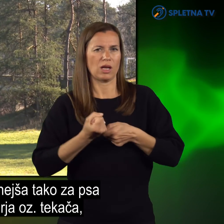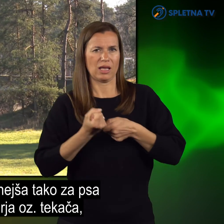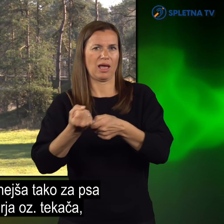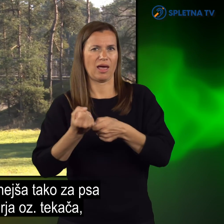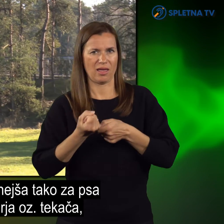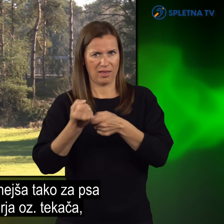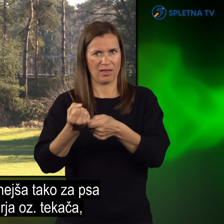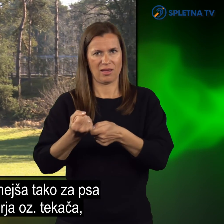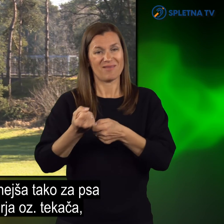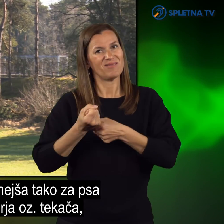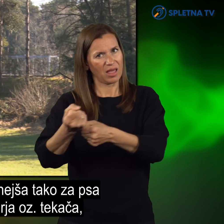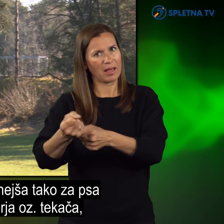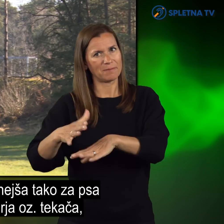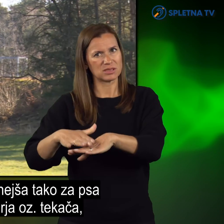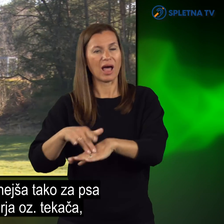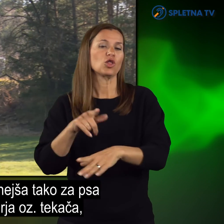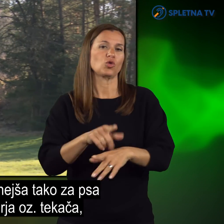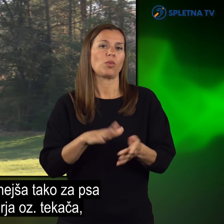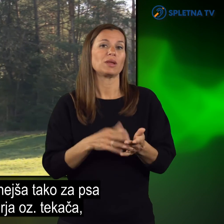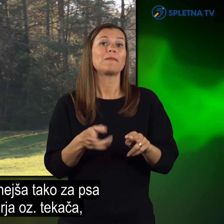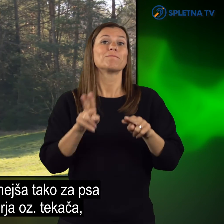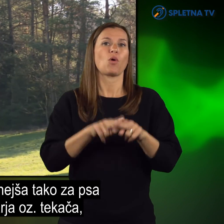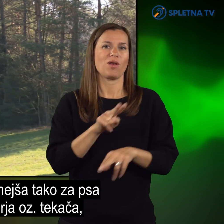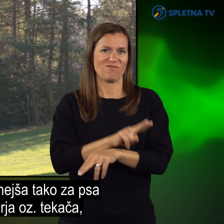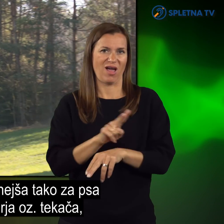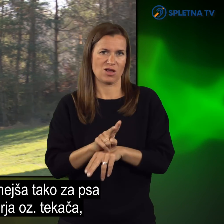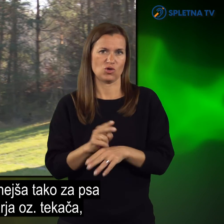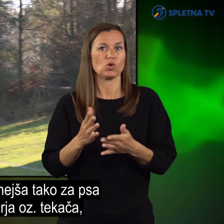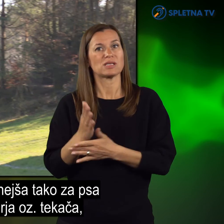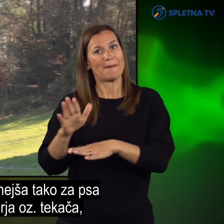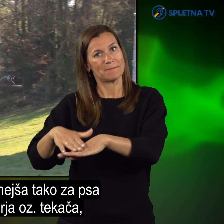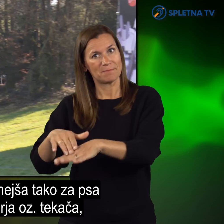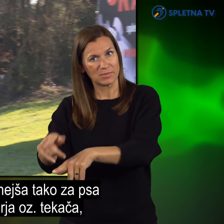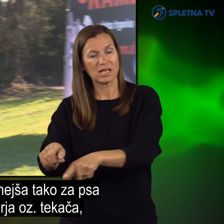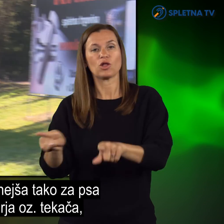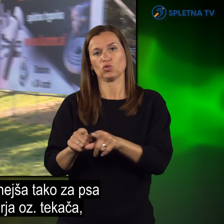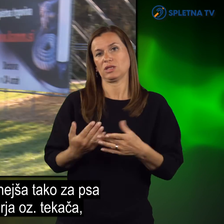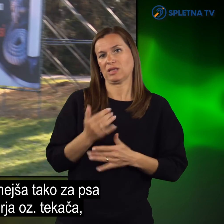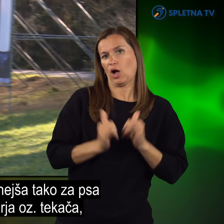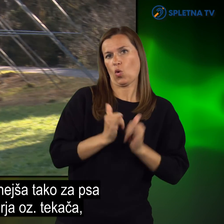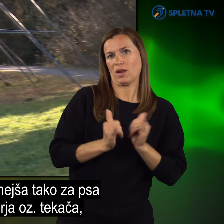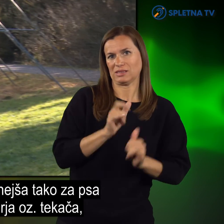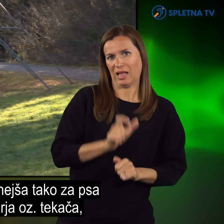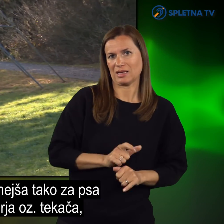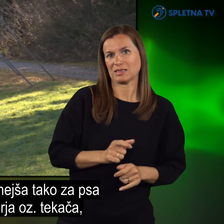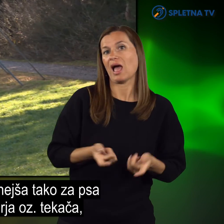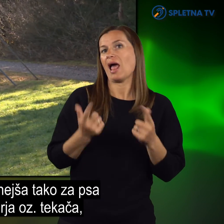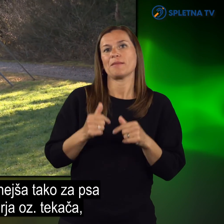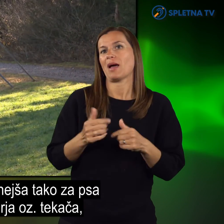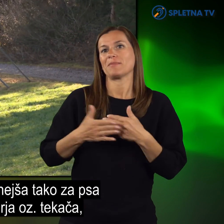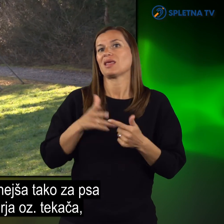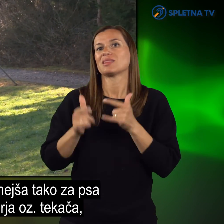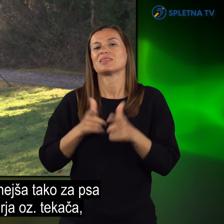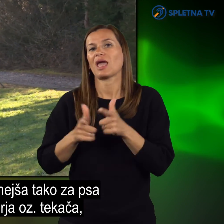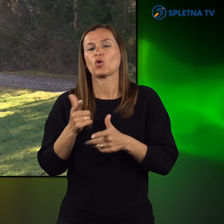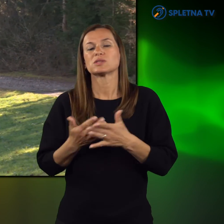vleke psa, se pravi, je tako bolj varno in za psa in za kolesarja oziroma potem tudi pri canicrossu